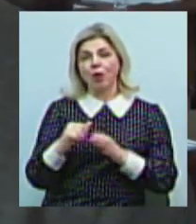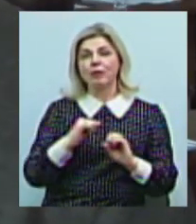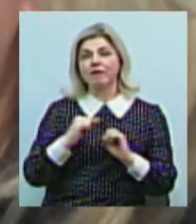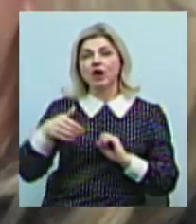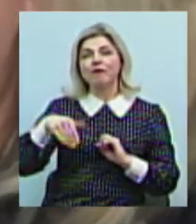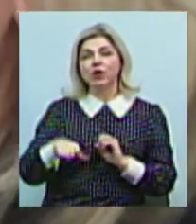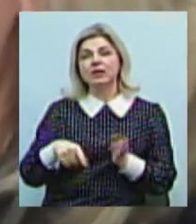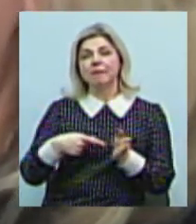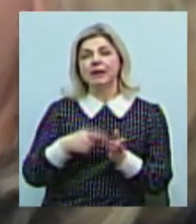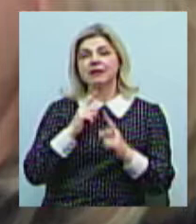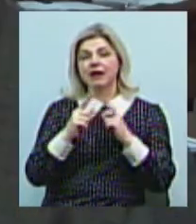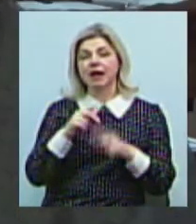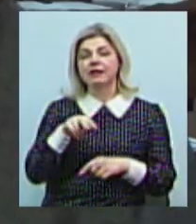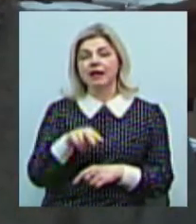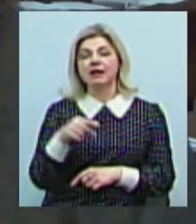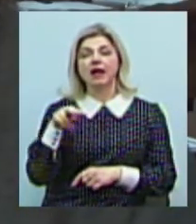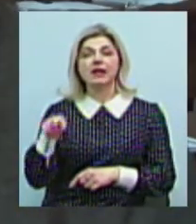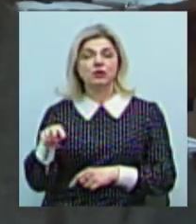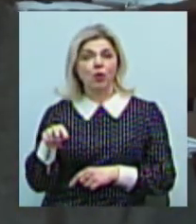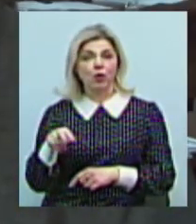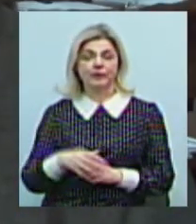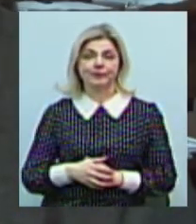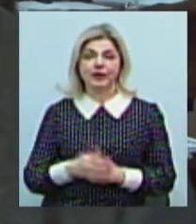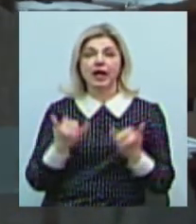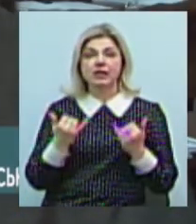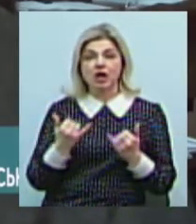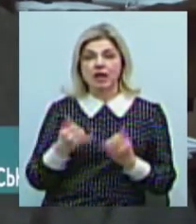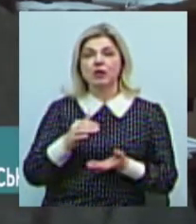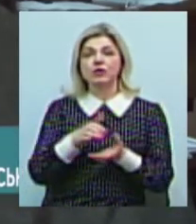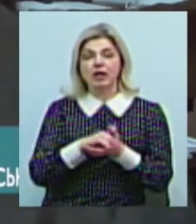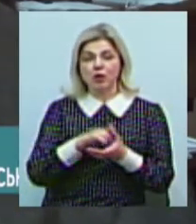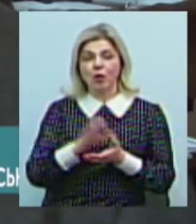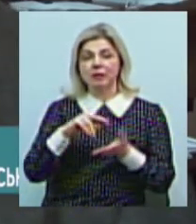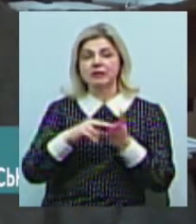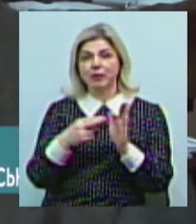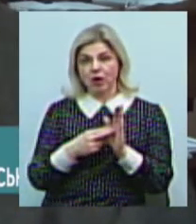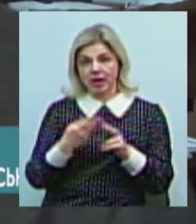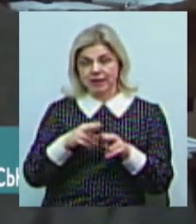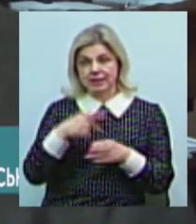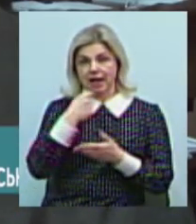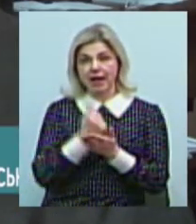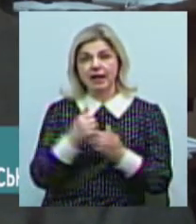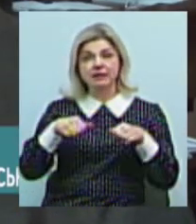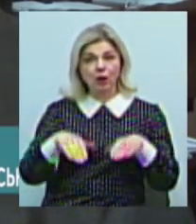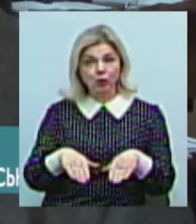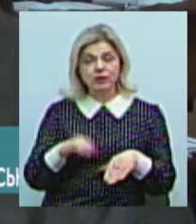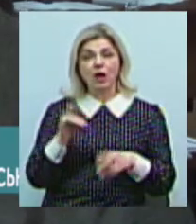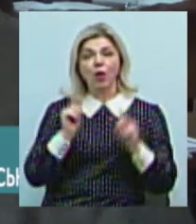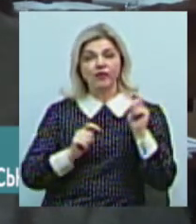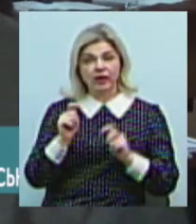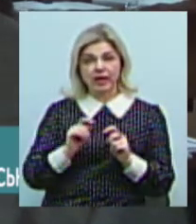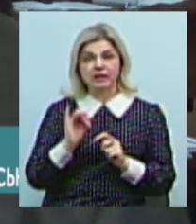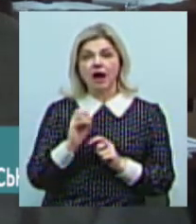Вознесенської міськради Тетяна Лисогор. Ми зараз ознайомилися з проектом резолюції даної конференції і, як ніколи,